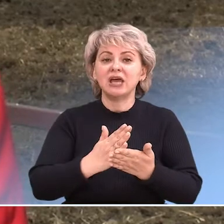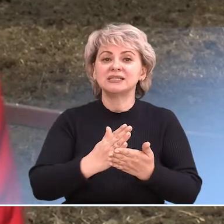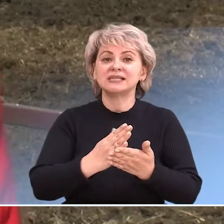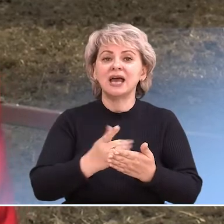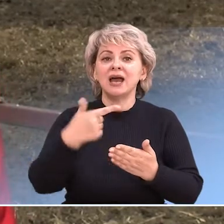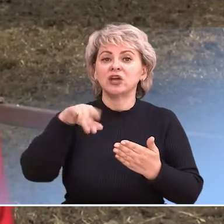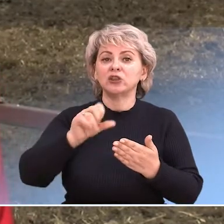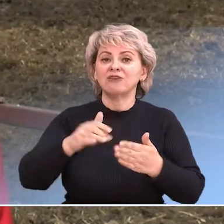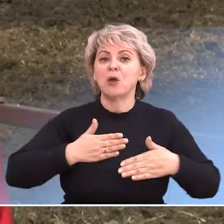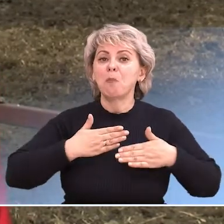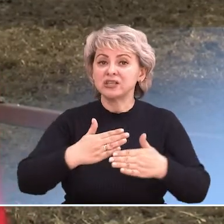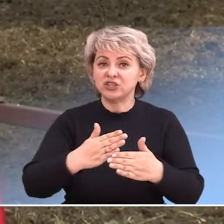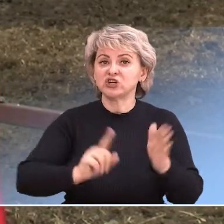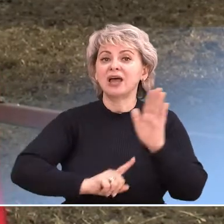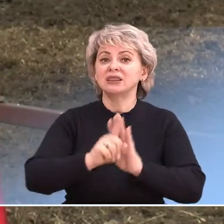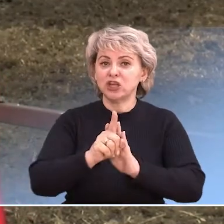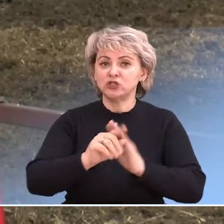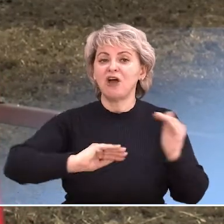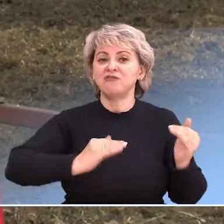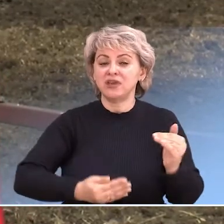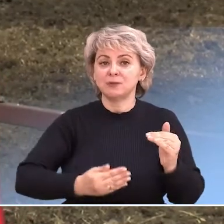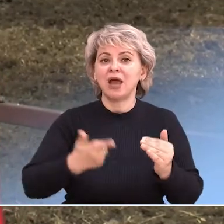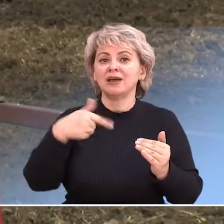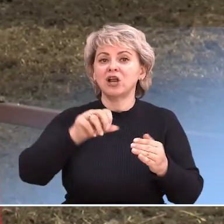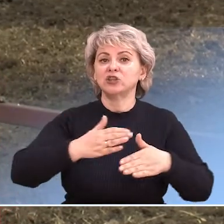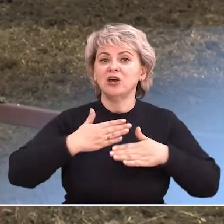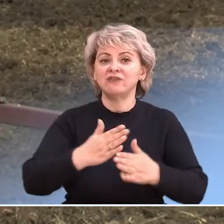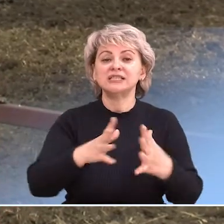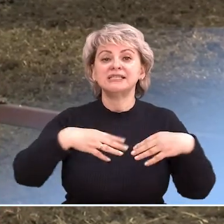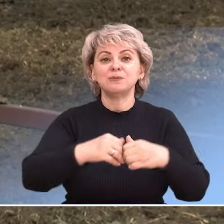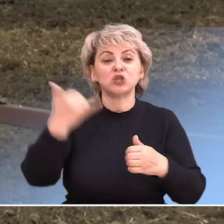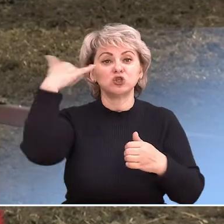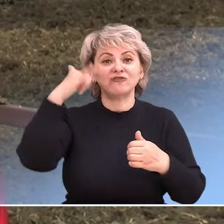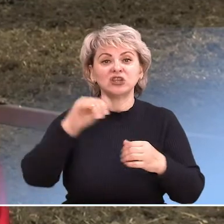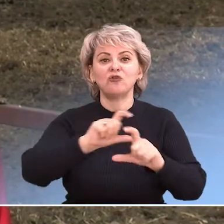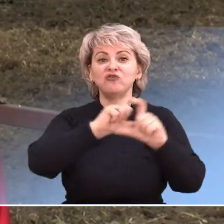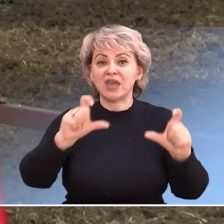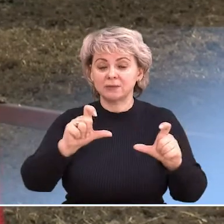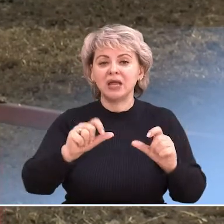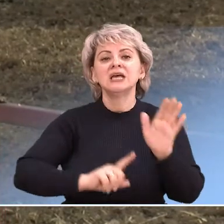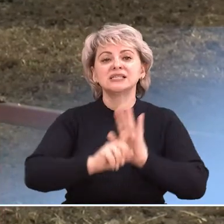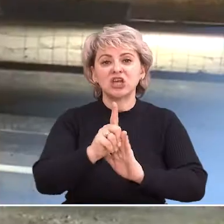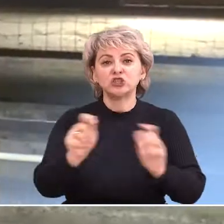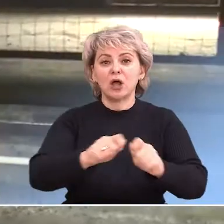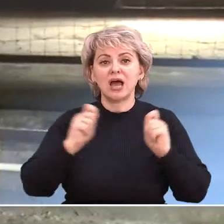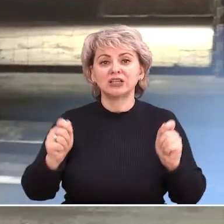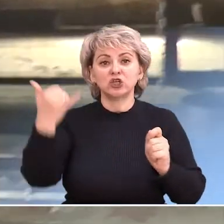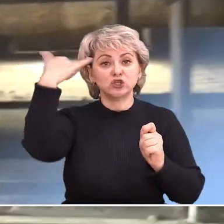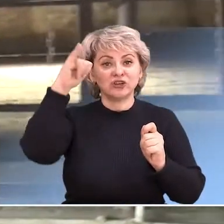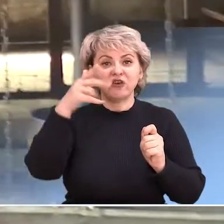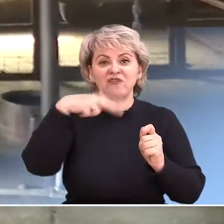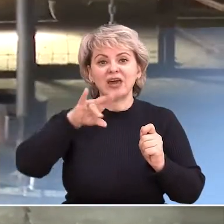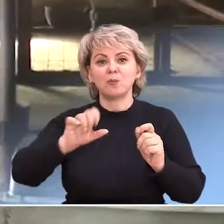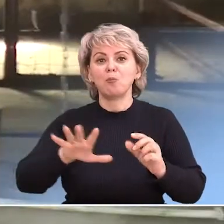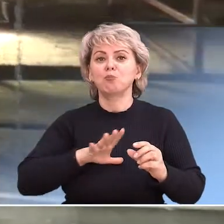стимулом является как раз-таки грантовая поддержка начинающих фермеров и грантовая поддержка семейных животноводческих ферм. С начала